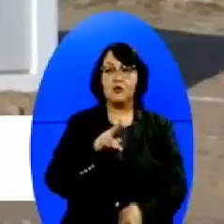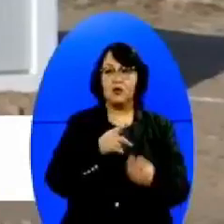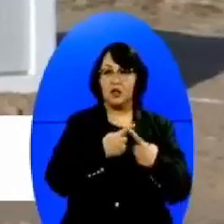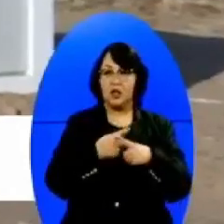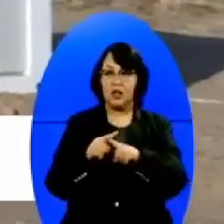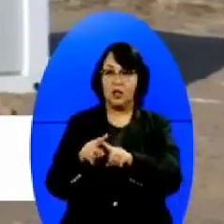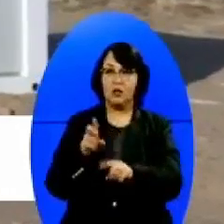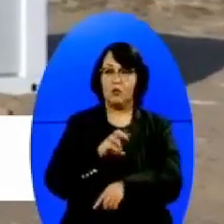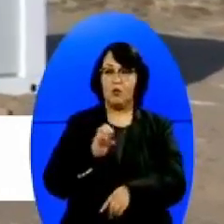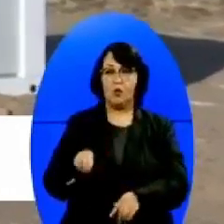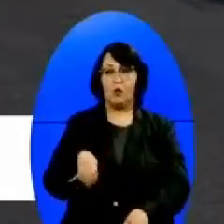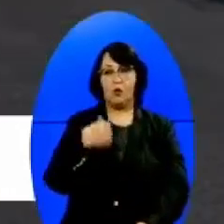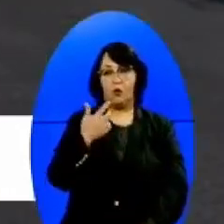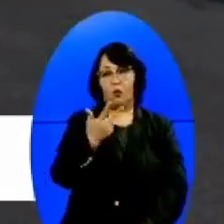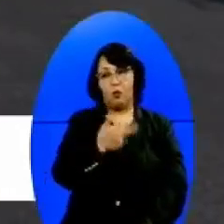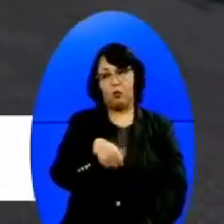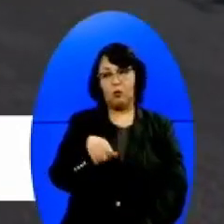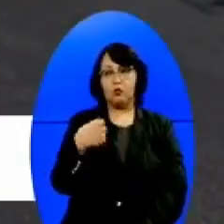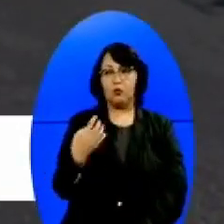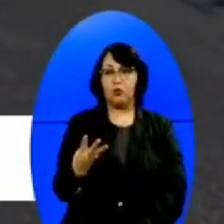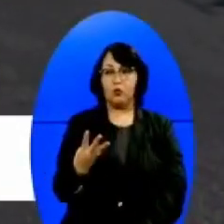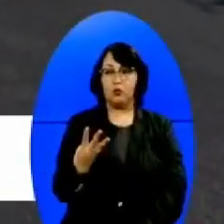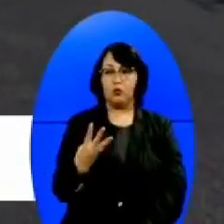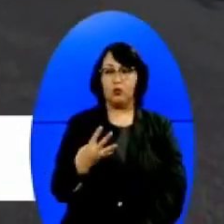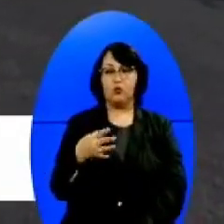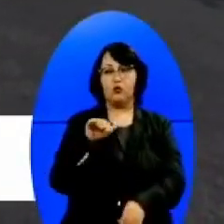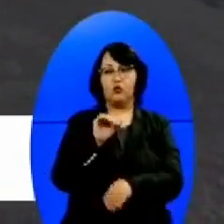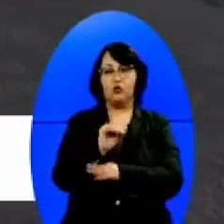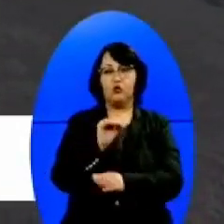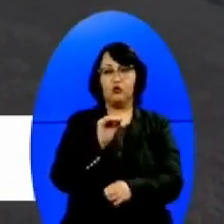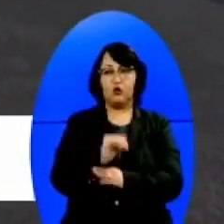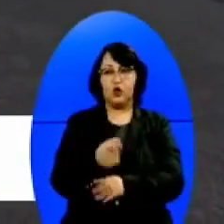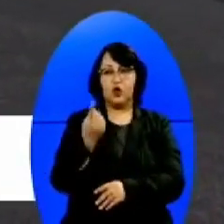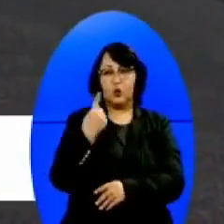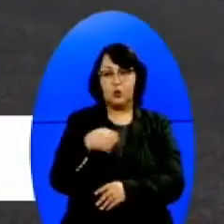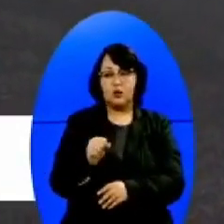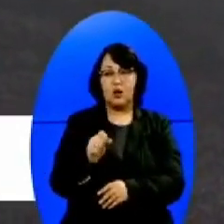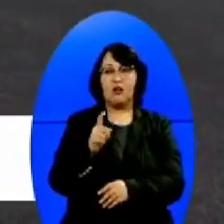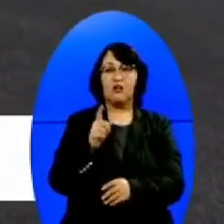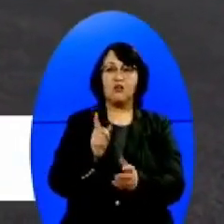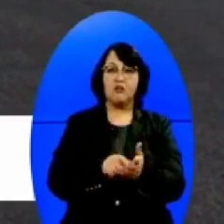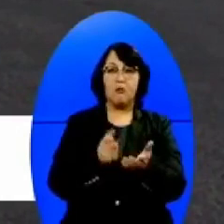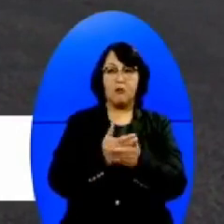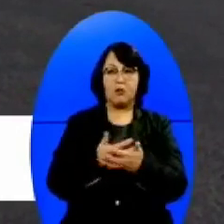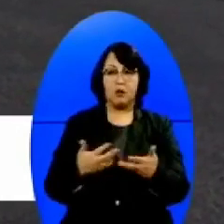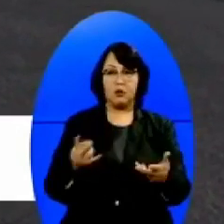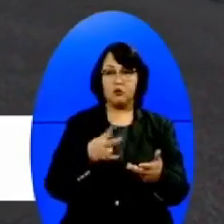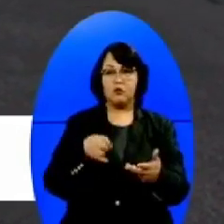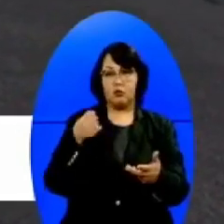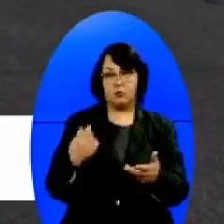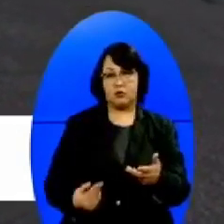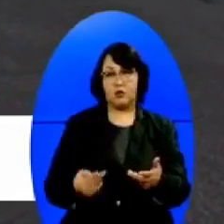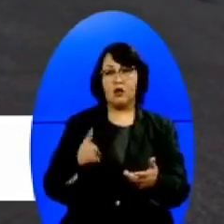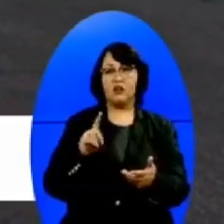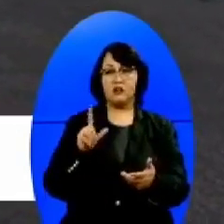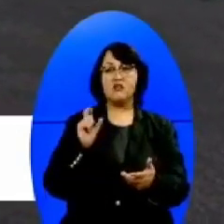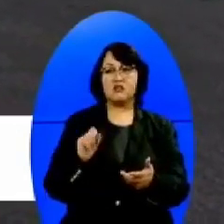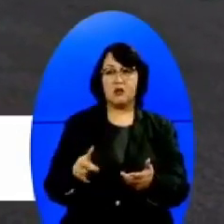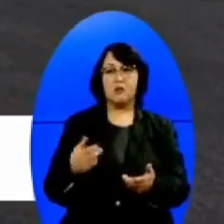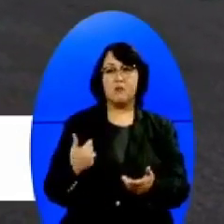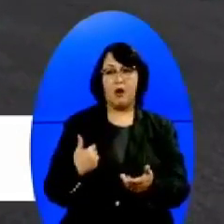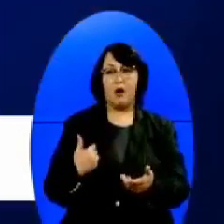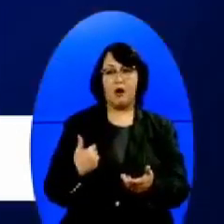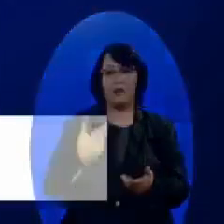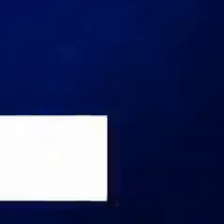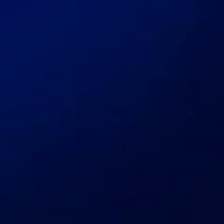нэг 3-аас 4 хоногийн одоо нэг удаагийн хэрэгслийн одоо нөөц байгаа гэдэг мэдээллийг онцгой комиссийн бий бүрэлдэхүнд танилцуулж байна.